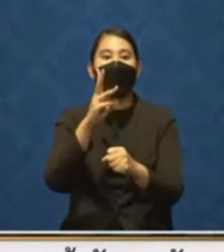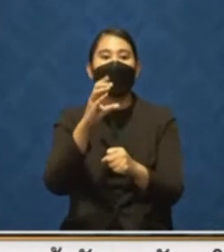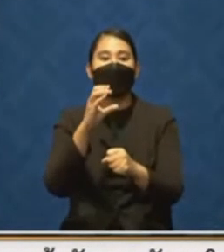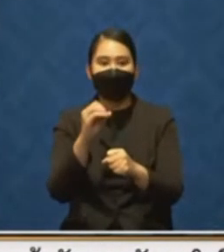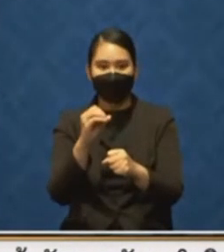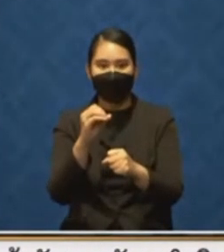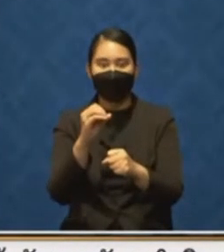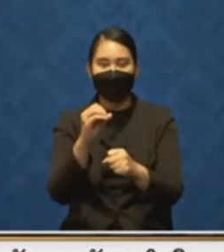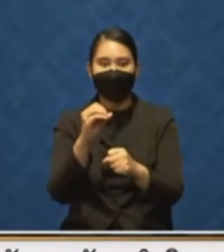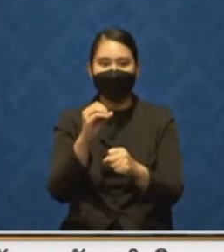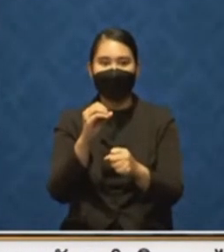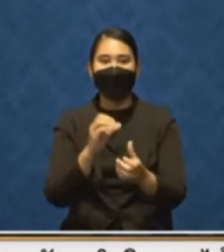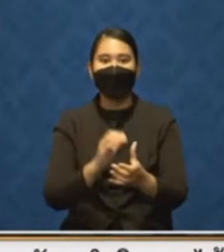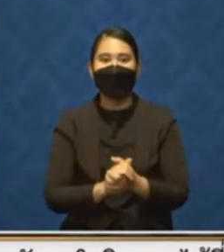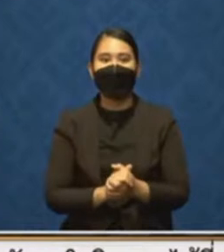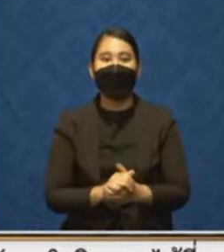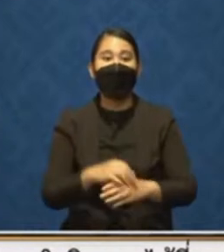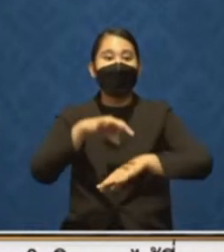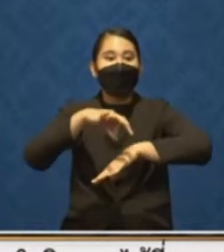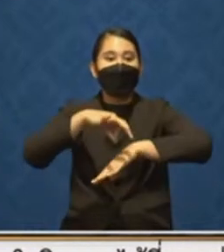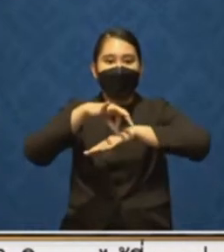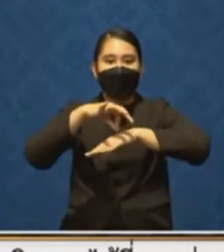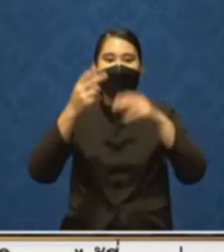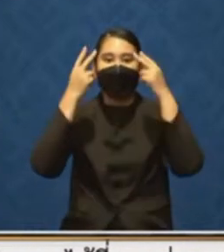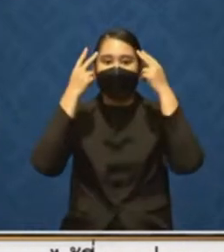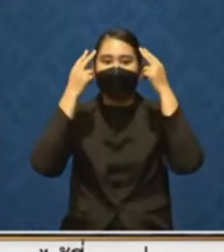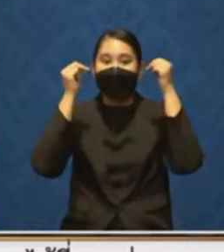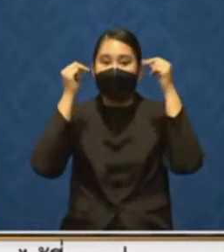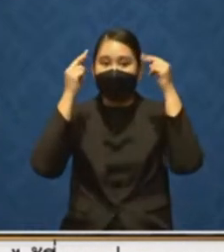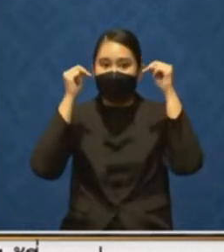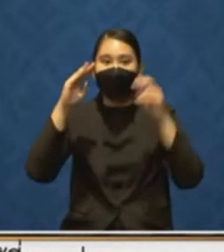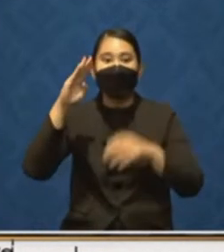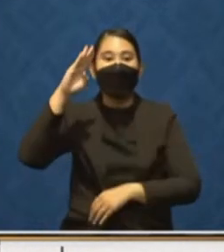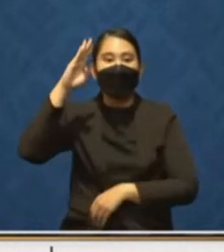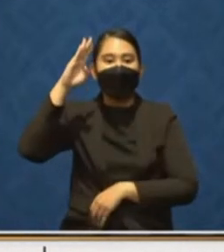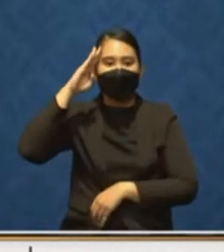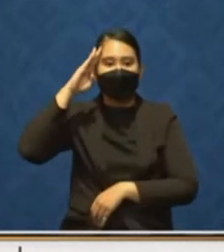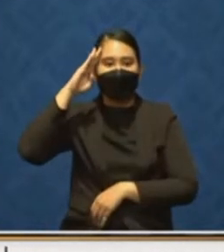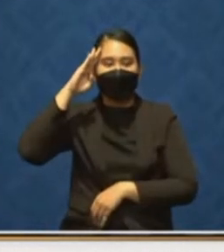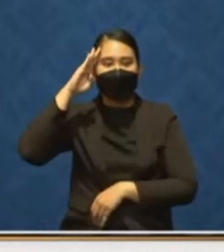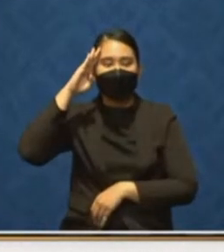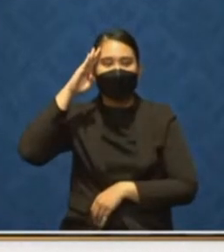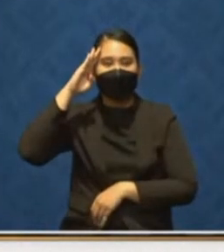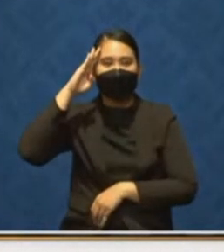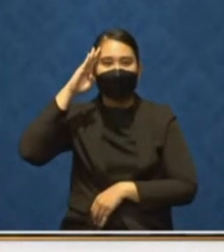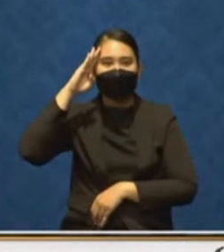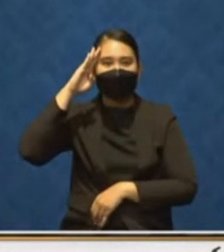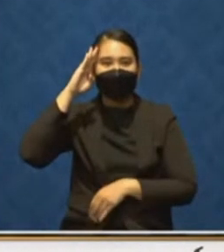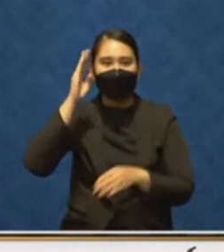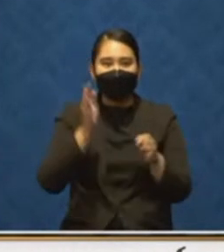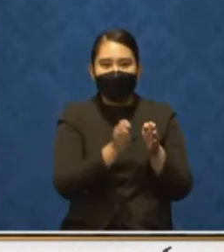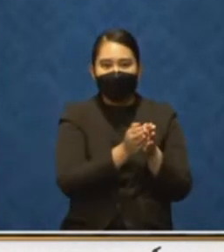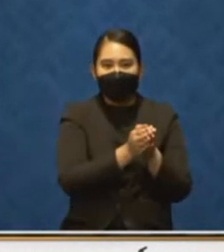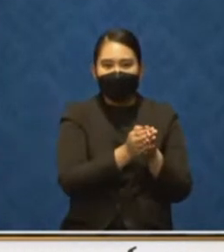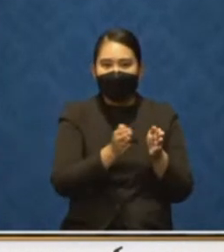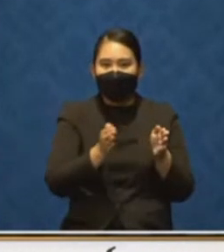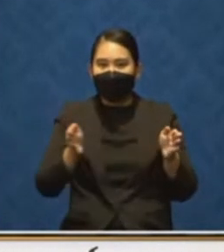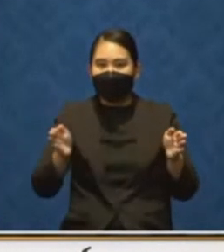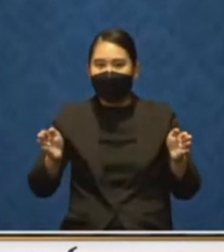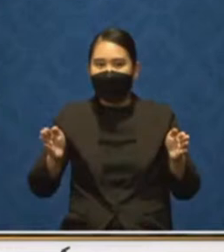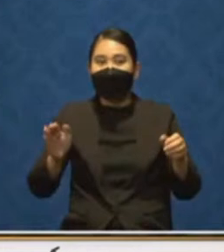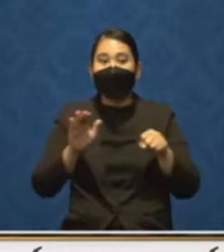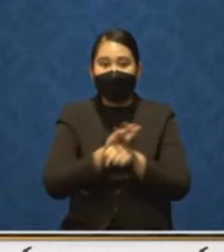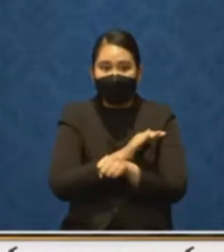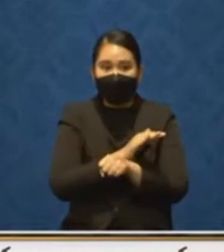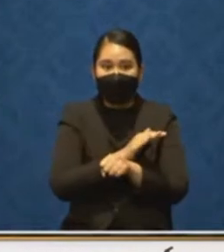ว่าการดำรงตำแหน่งในตรีของพลเอกประยุทธ์แต่นะครับอาจจะครบตามและนูนหรือไม่หรือจะต่อ